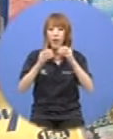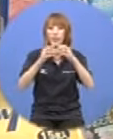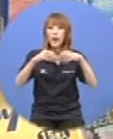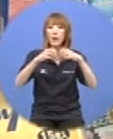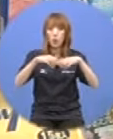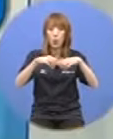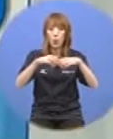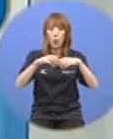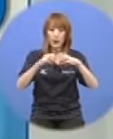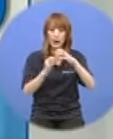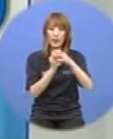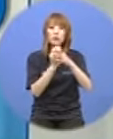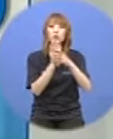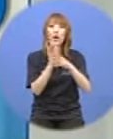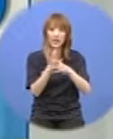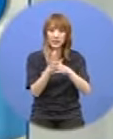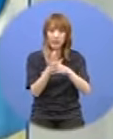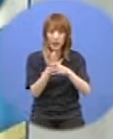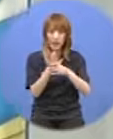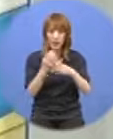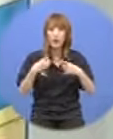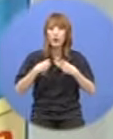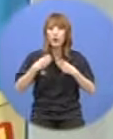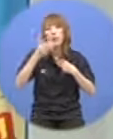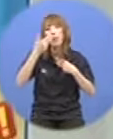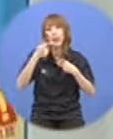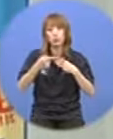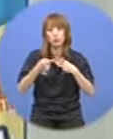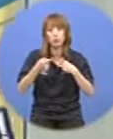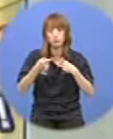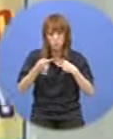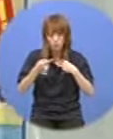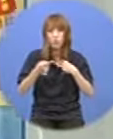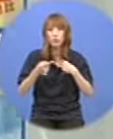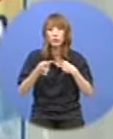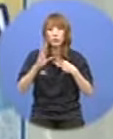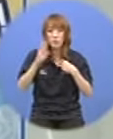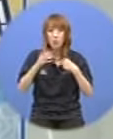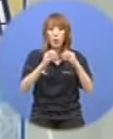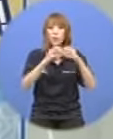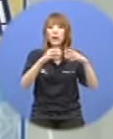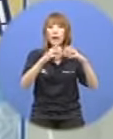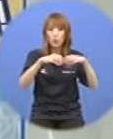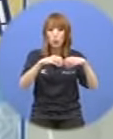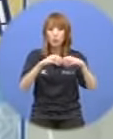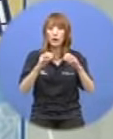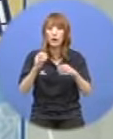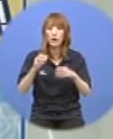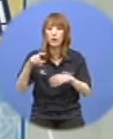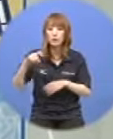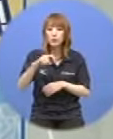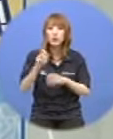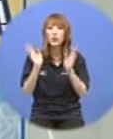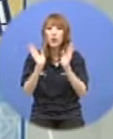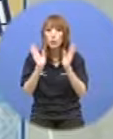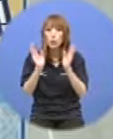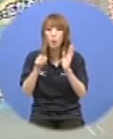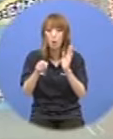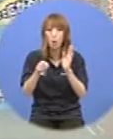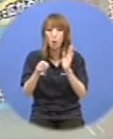幼虫はその服を食べるわけですから、卵あるいは卵からかえった状態のもの